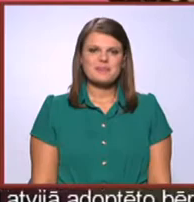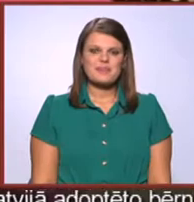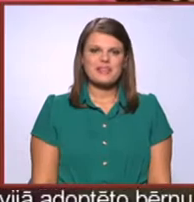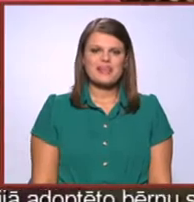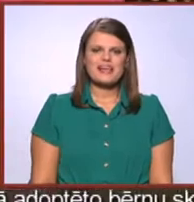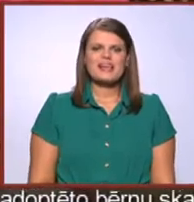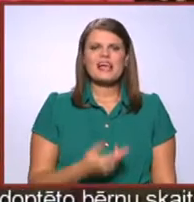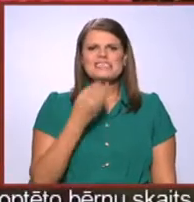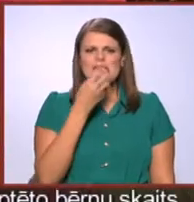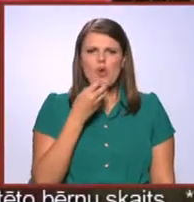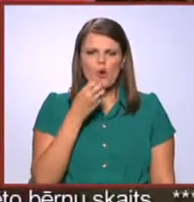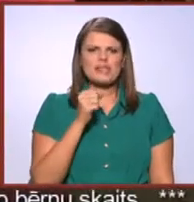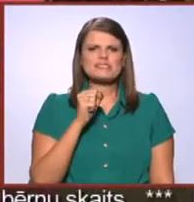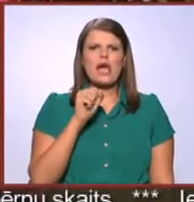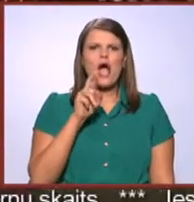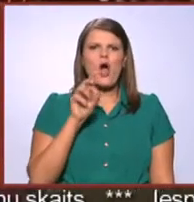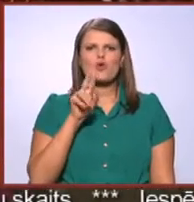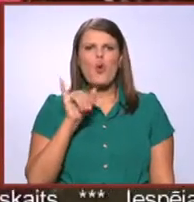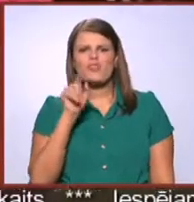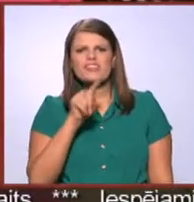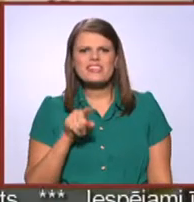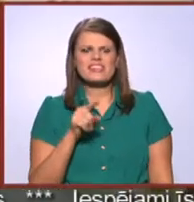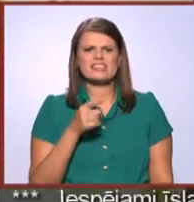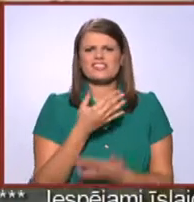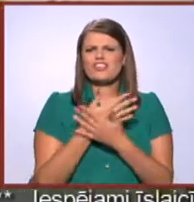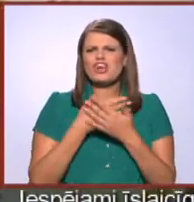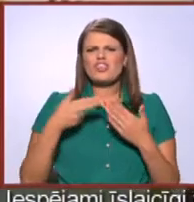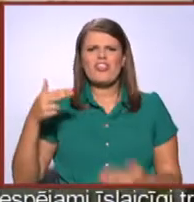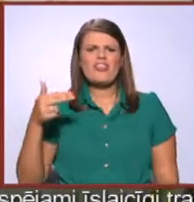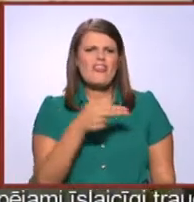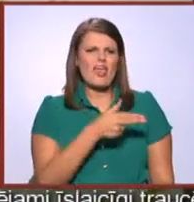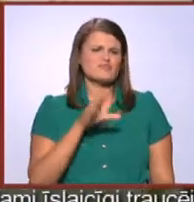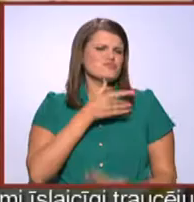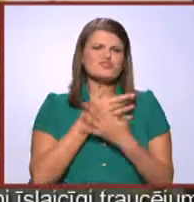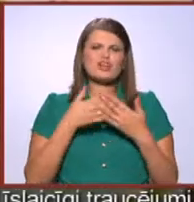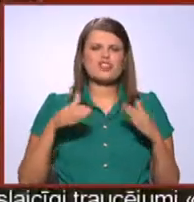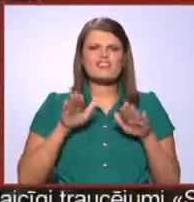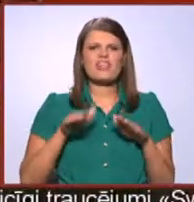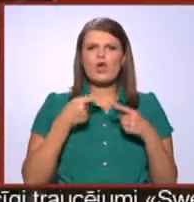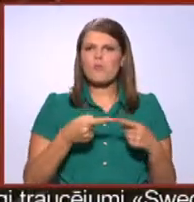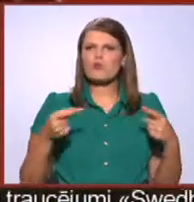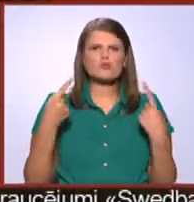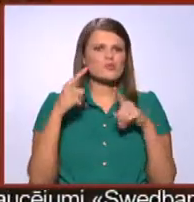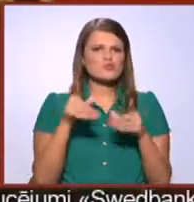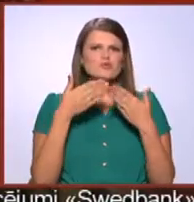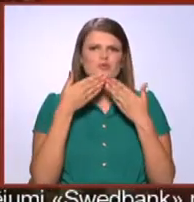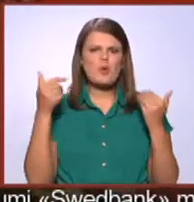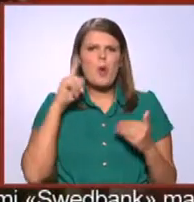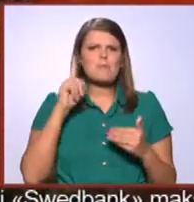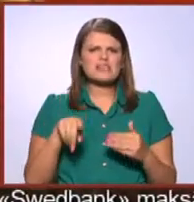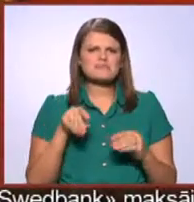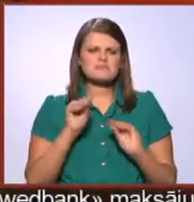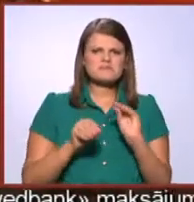Cidonijas, aronijas un pīlāģis, sēns un nēģi. Mums ir tik daudz vietējo produktu, ko citur nepazīst un kas prasmīgi sagatavot